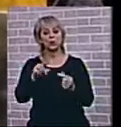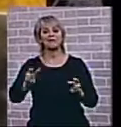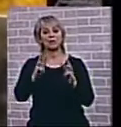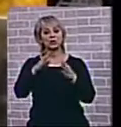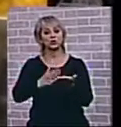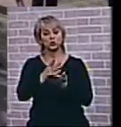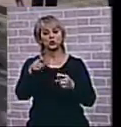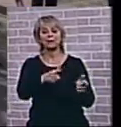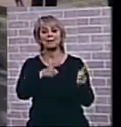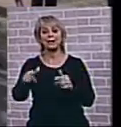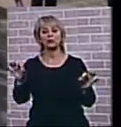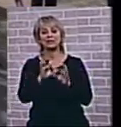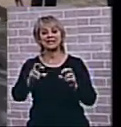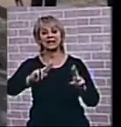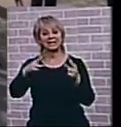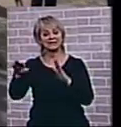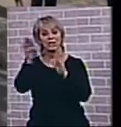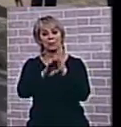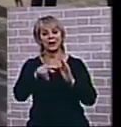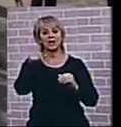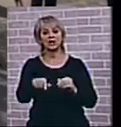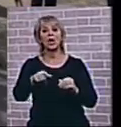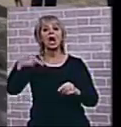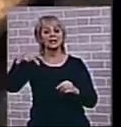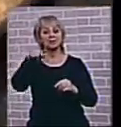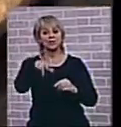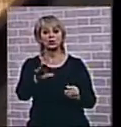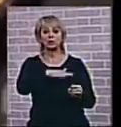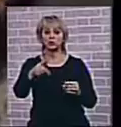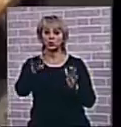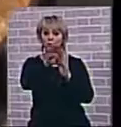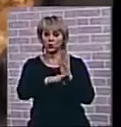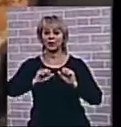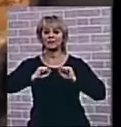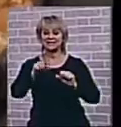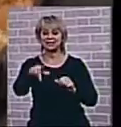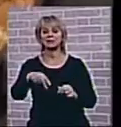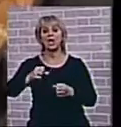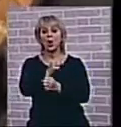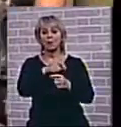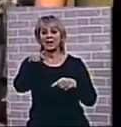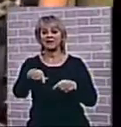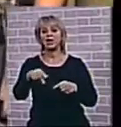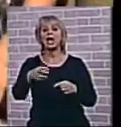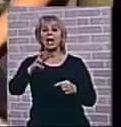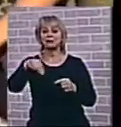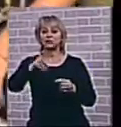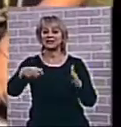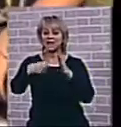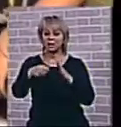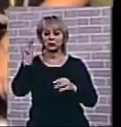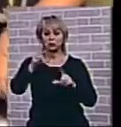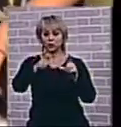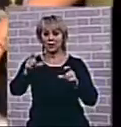противопожарной служб, подготовили музыкально-танцевальную программу. А на переменках между уроками безопасности повара полевой кухни МЧС кормили